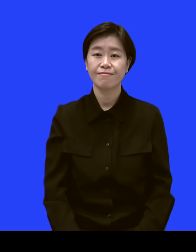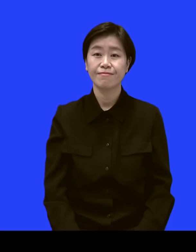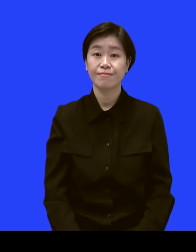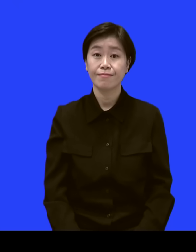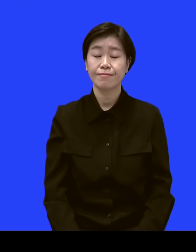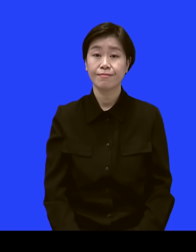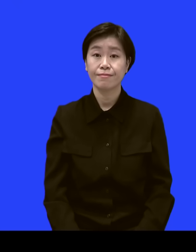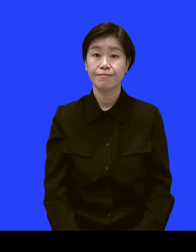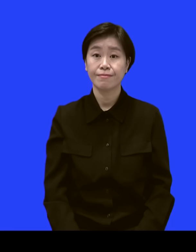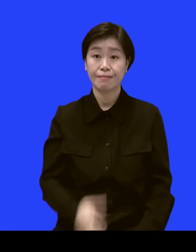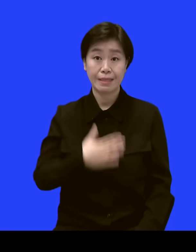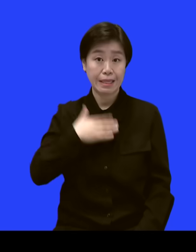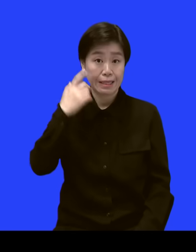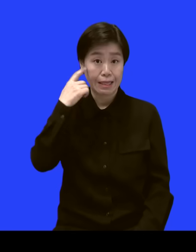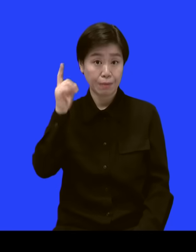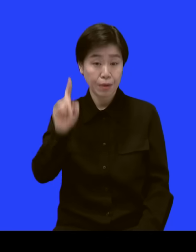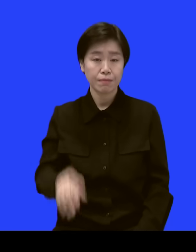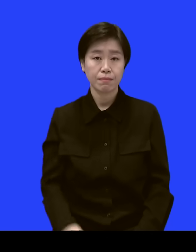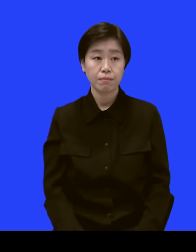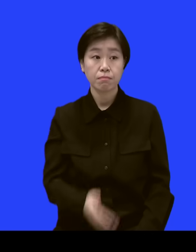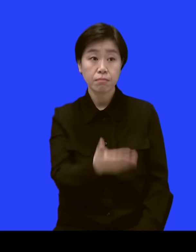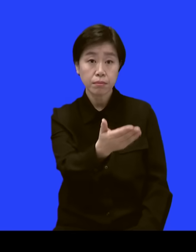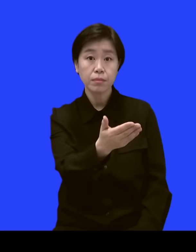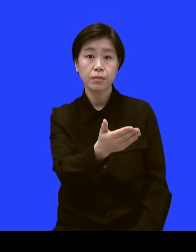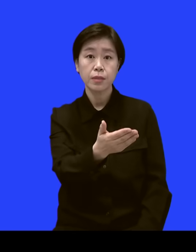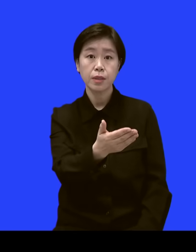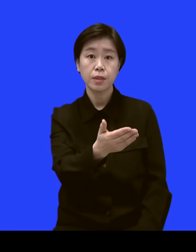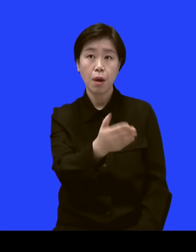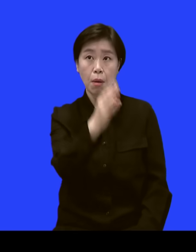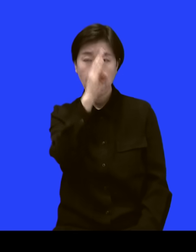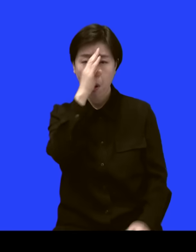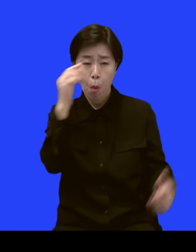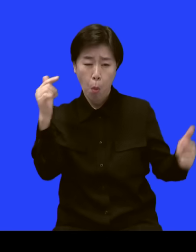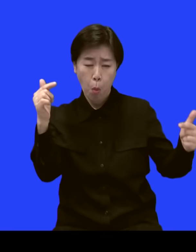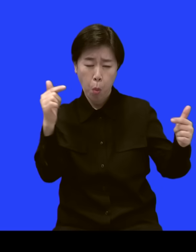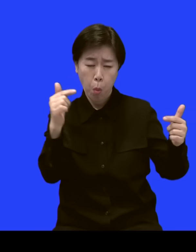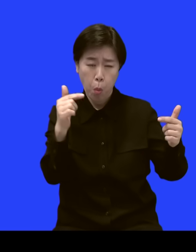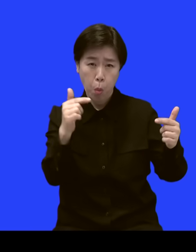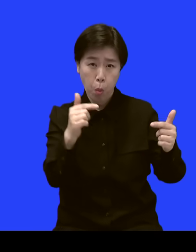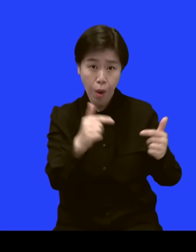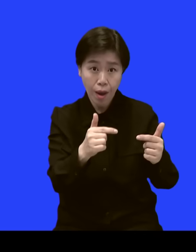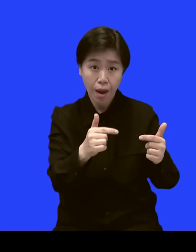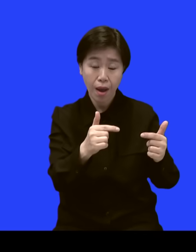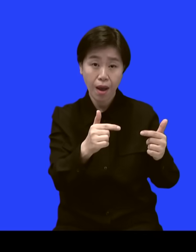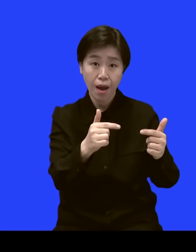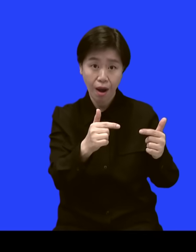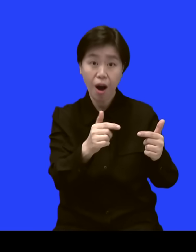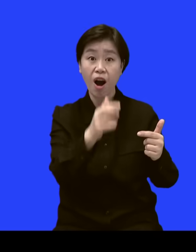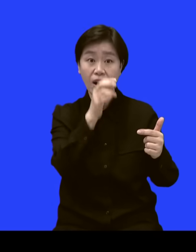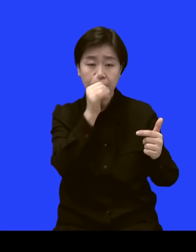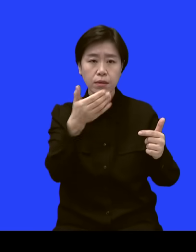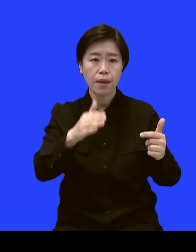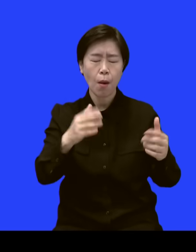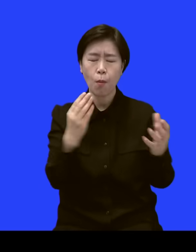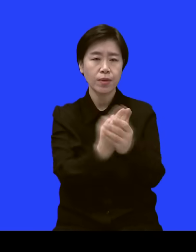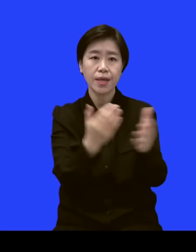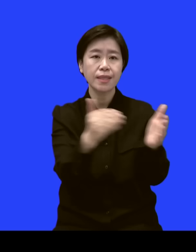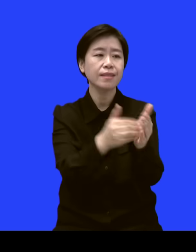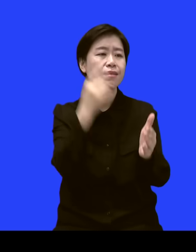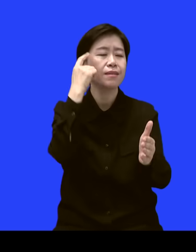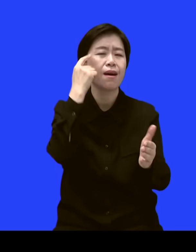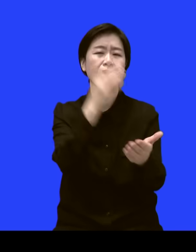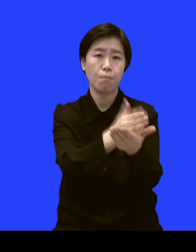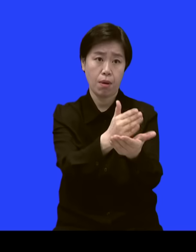저는 성도님 이제 터널을 지났다고 생각할 수도 있는데 저는 사실 끝났다고 생각하지 않았으면 좋겠어요. 네, 하나님께서 맞아요.